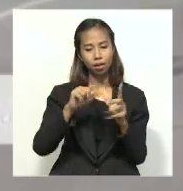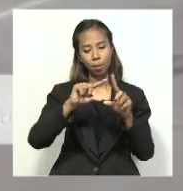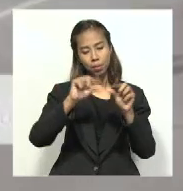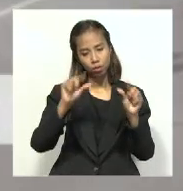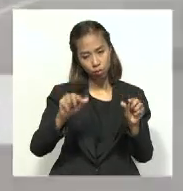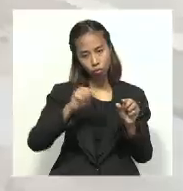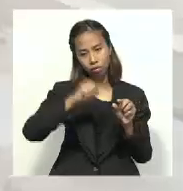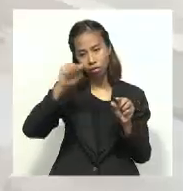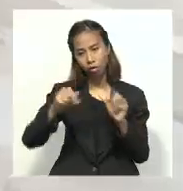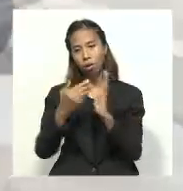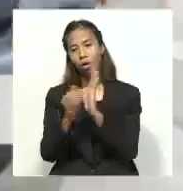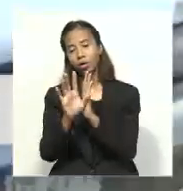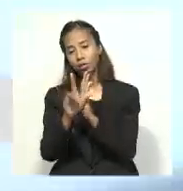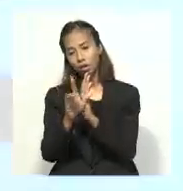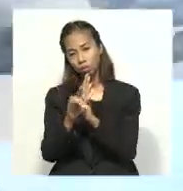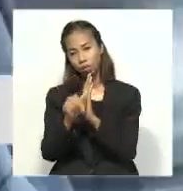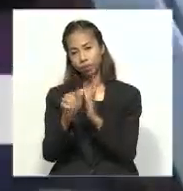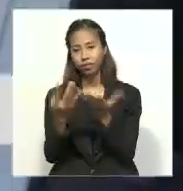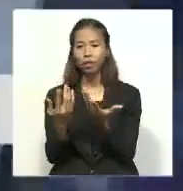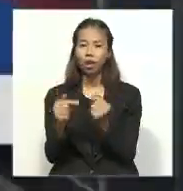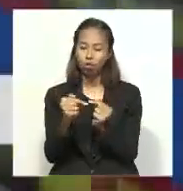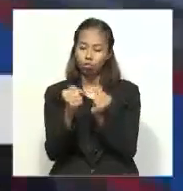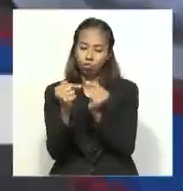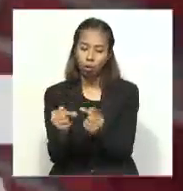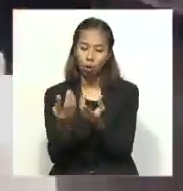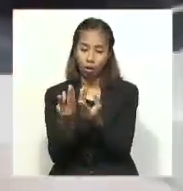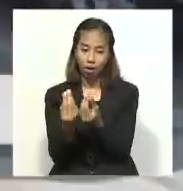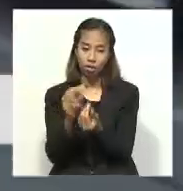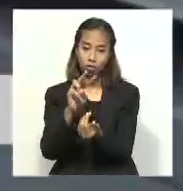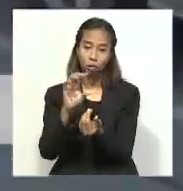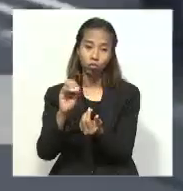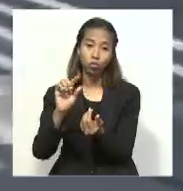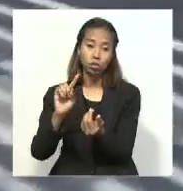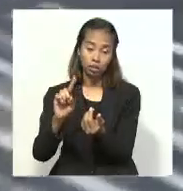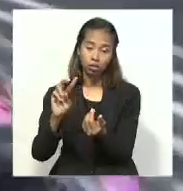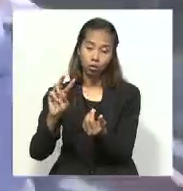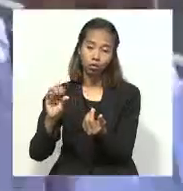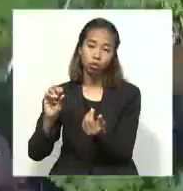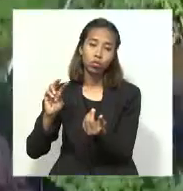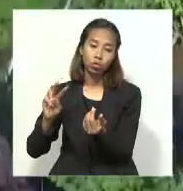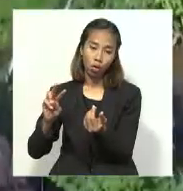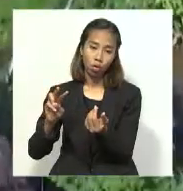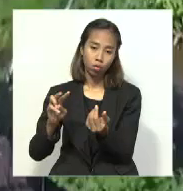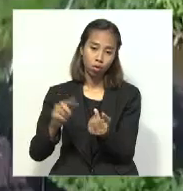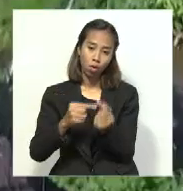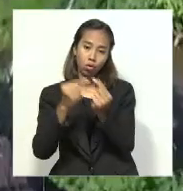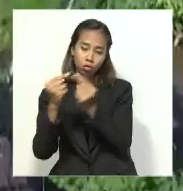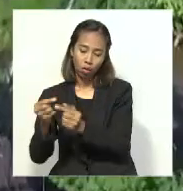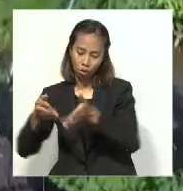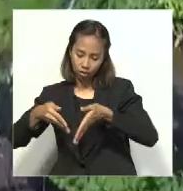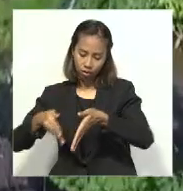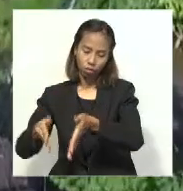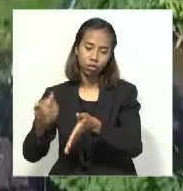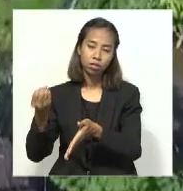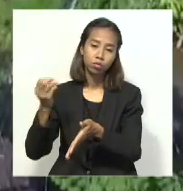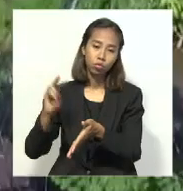ซึ่งมาถึงชัยภูมิเนี่ยก็จะมีเส้นทางหมายเลข201แล้วก็202เนี่ยที่จะทำให้เข้าทางหลวงหมายเลข12ได้แล้วก็ไปออกสายทางหลวง